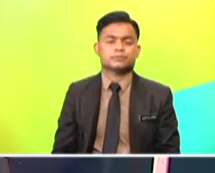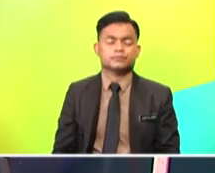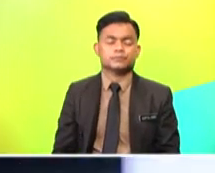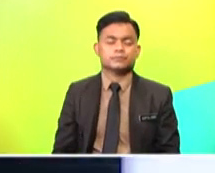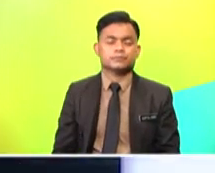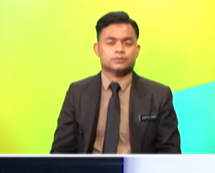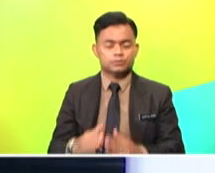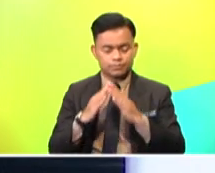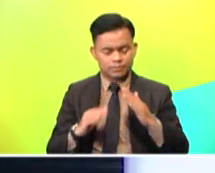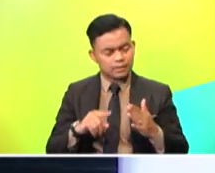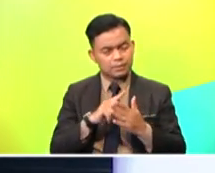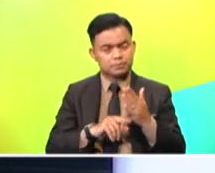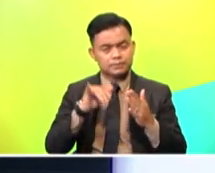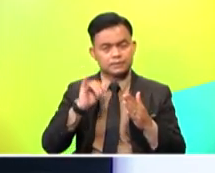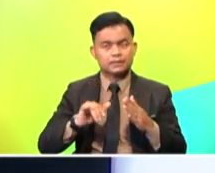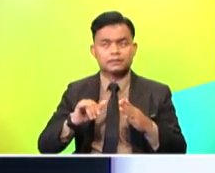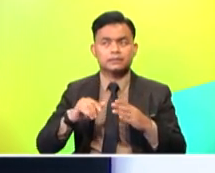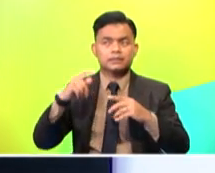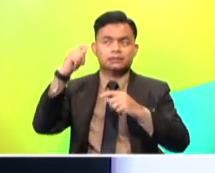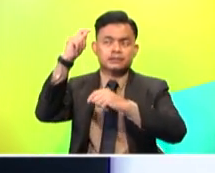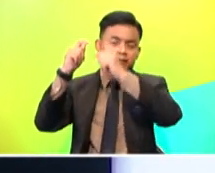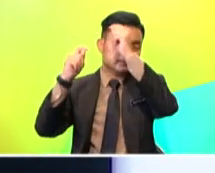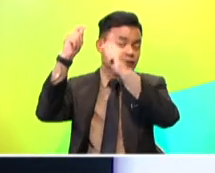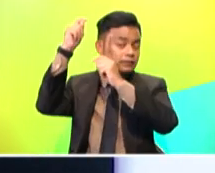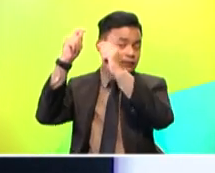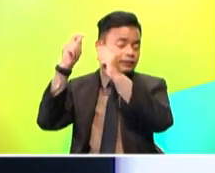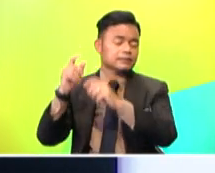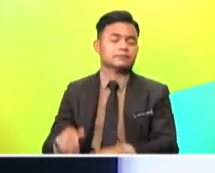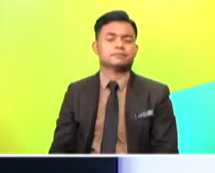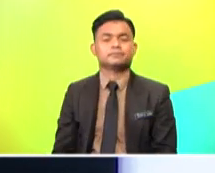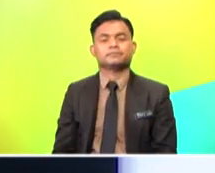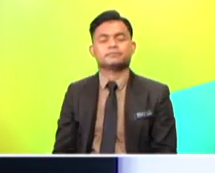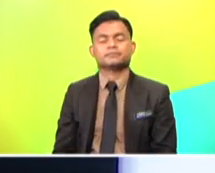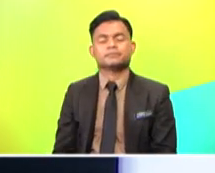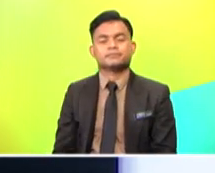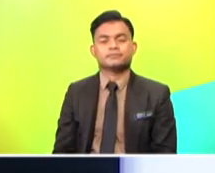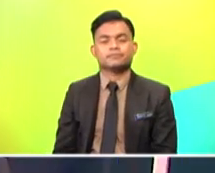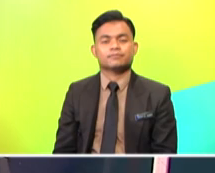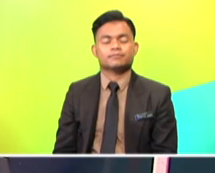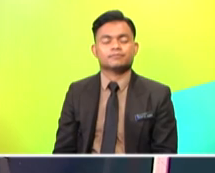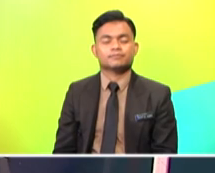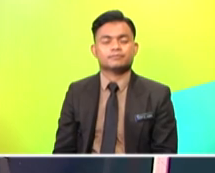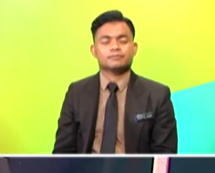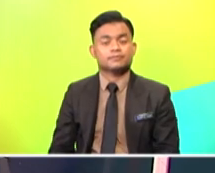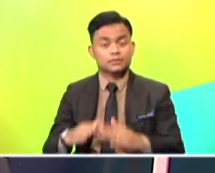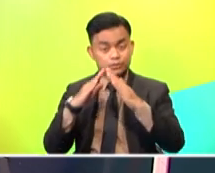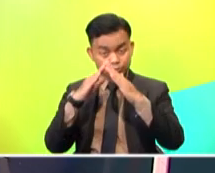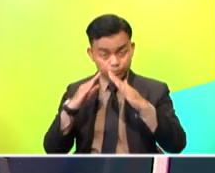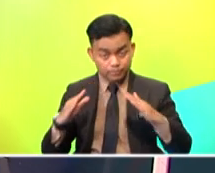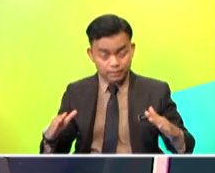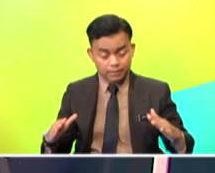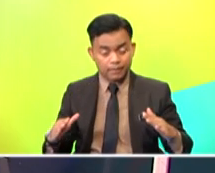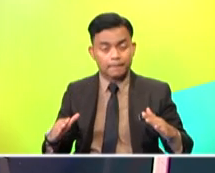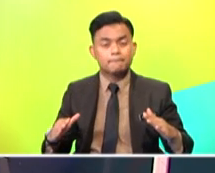ni, Fan? Rumah tinggi-tinggi? Ifan tak pastilah, cikgu. Okey. Ini ialah rumah